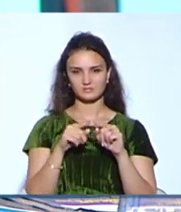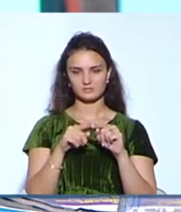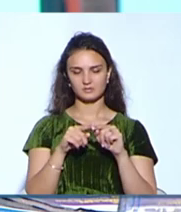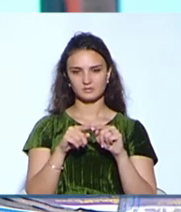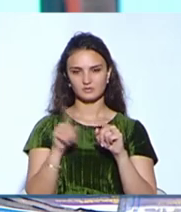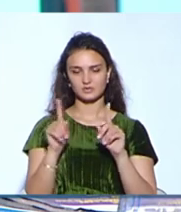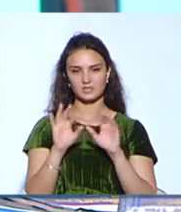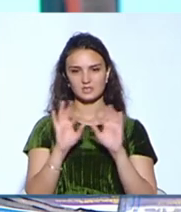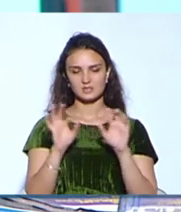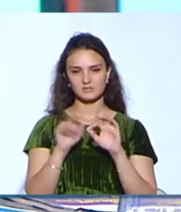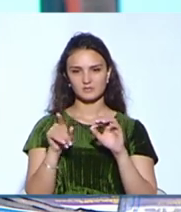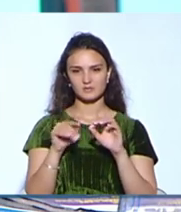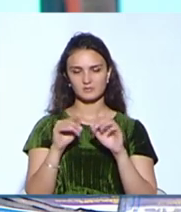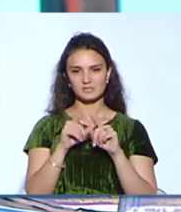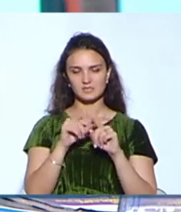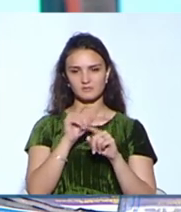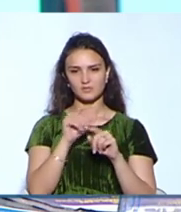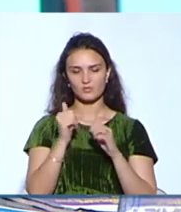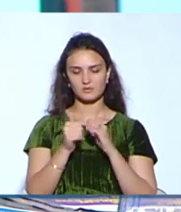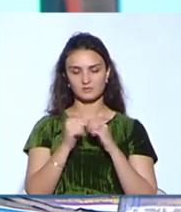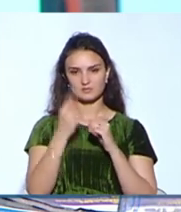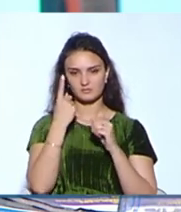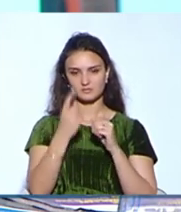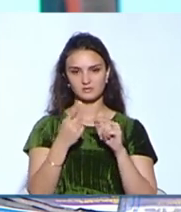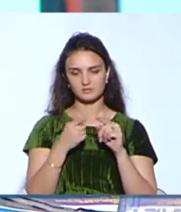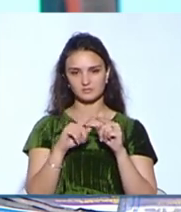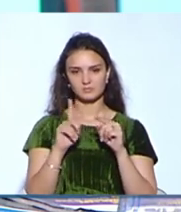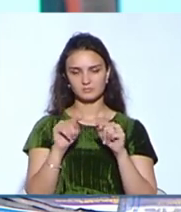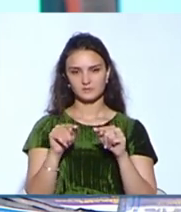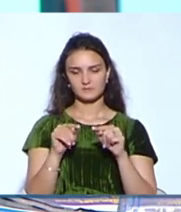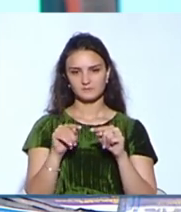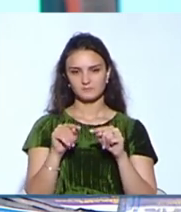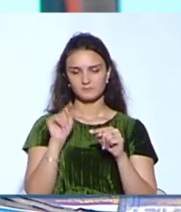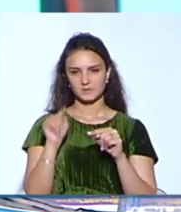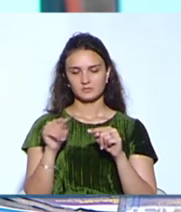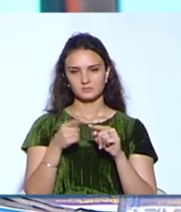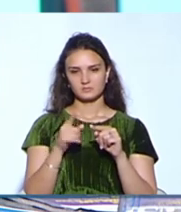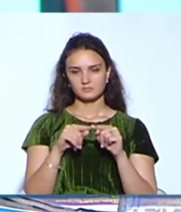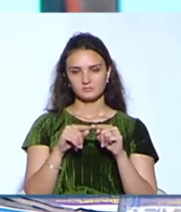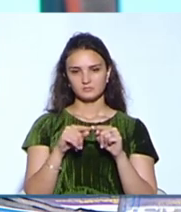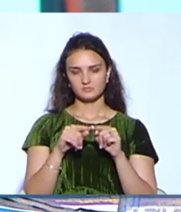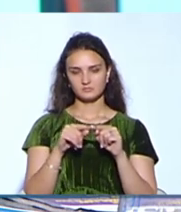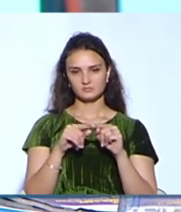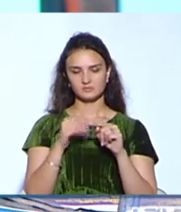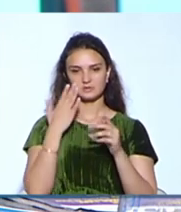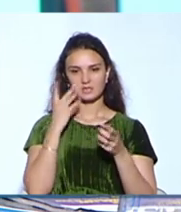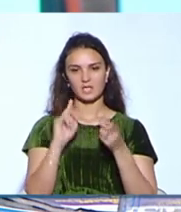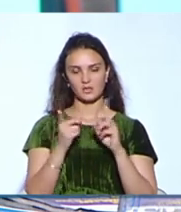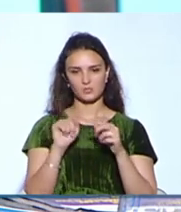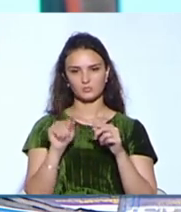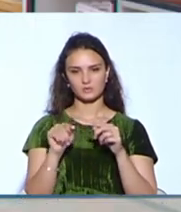რაც ახსენე ხო, აი ფუძე სიტყვისა ყოველთვის მიანიშნებდა იმას, რომ მან შემოგვისაზღვრა